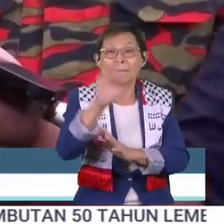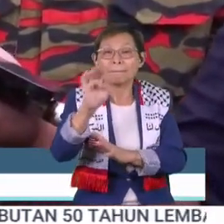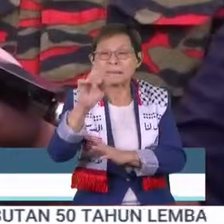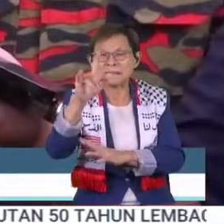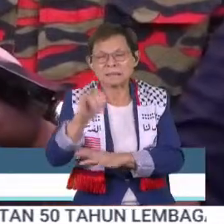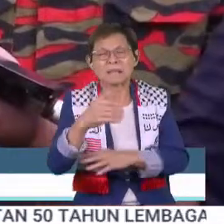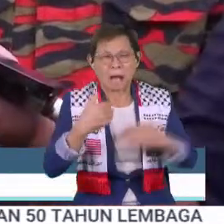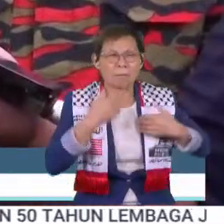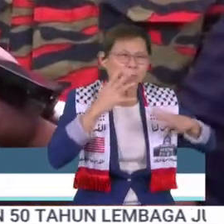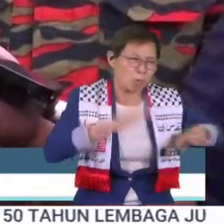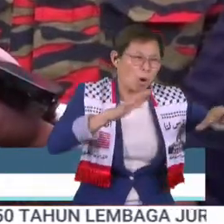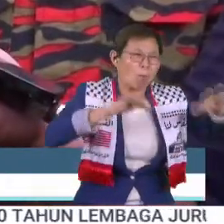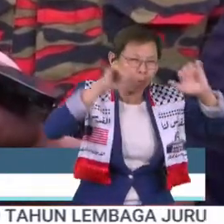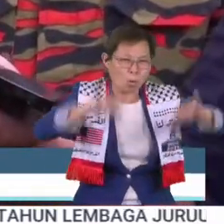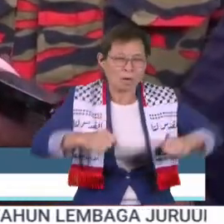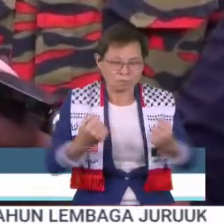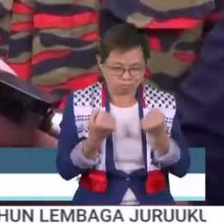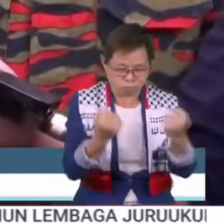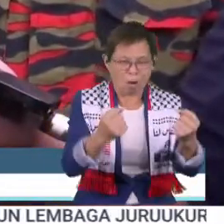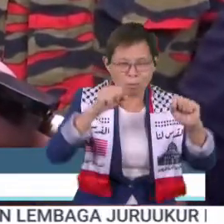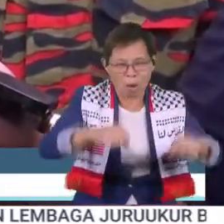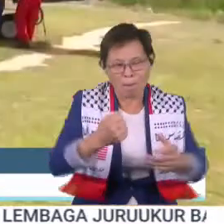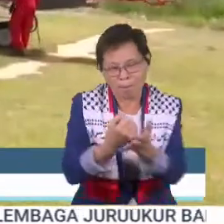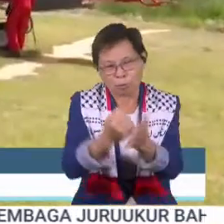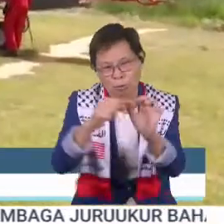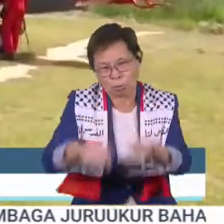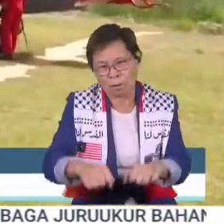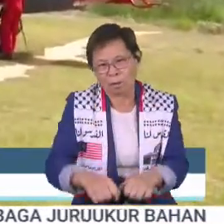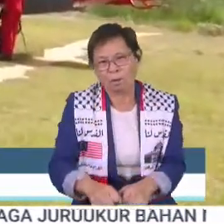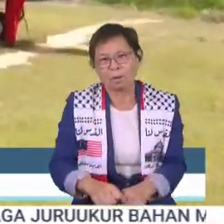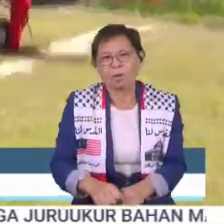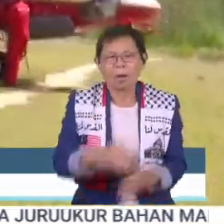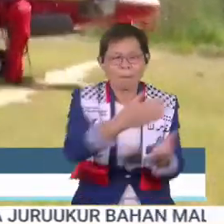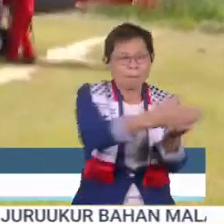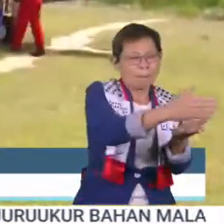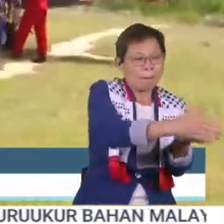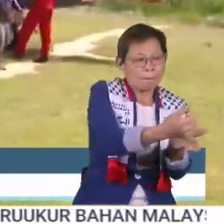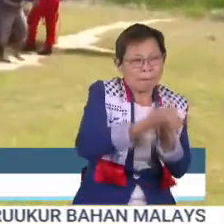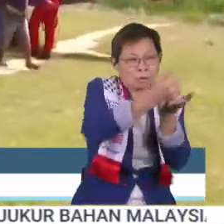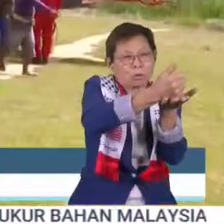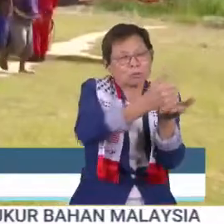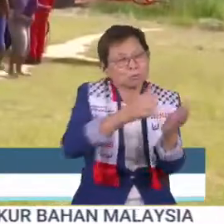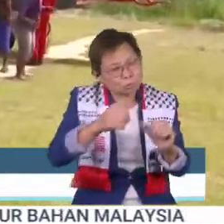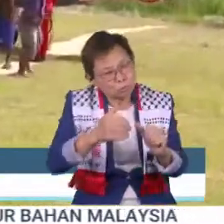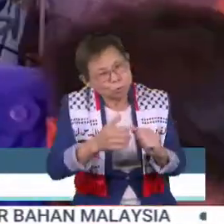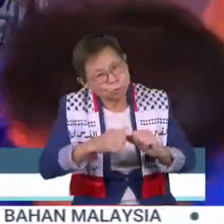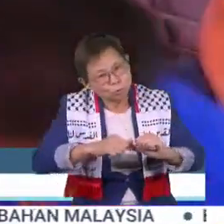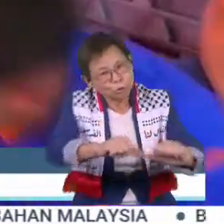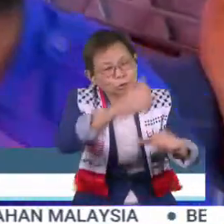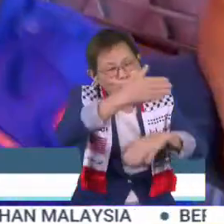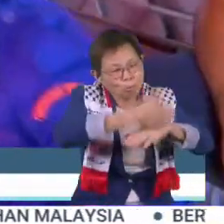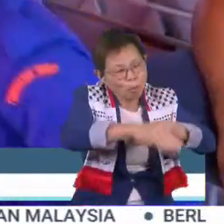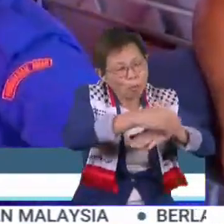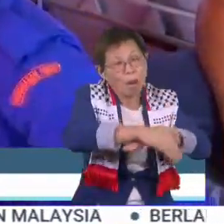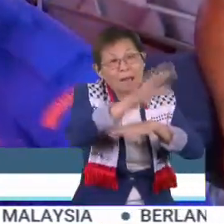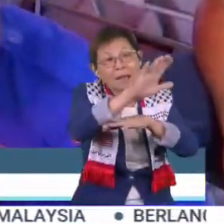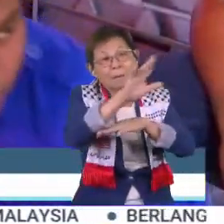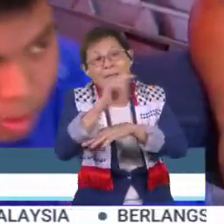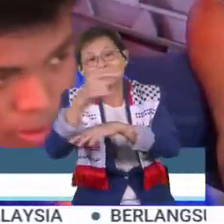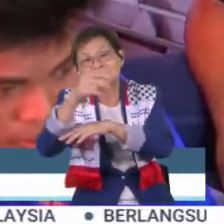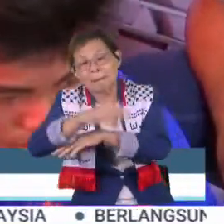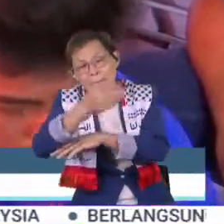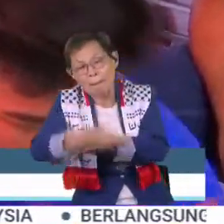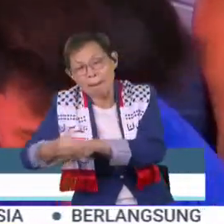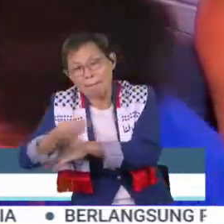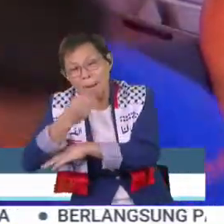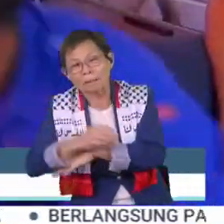masih boleh kami sampaikan melalui jalan darat bantuan itu. Operasi agihan bantuan akan diteruskan dengan penghantaran 5 tan lagi